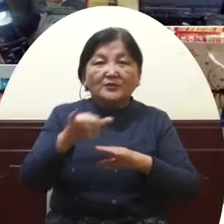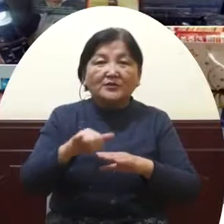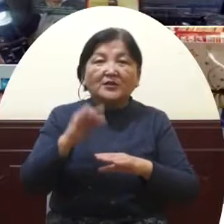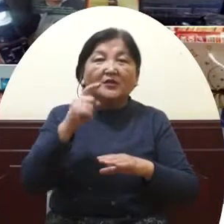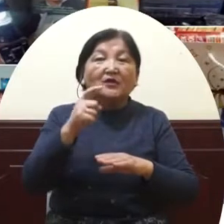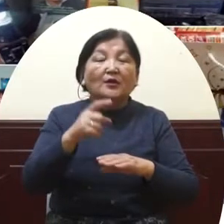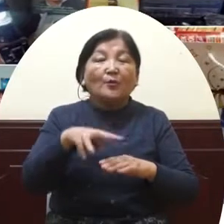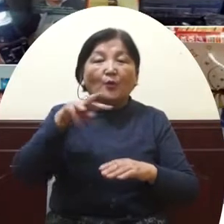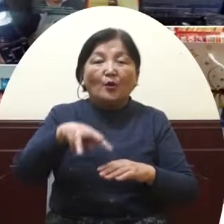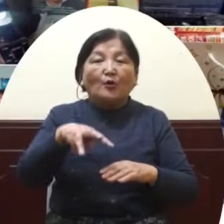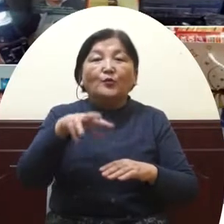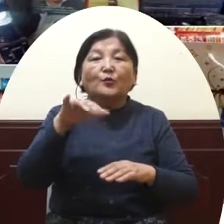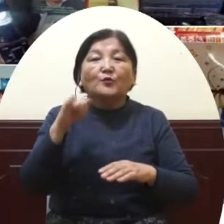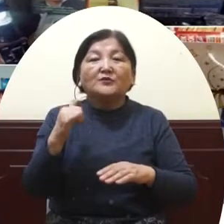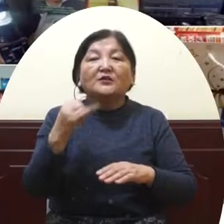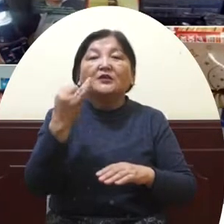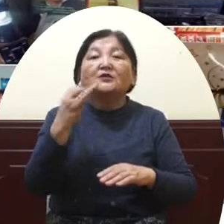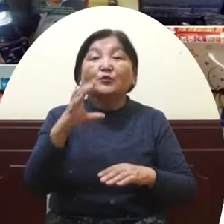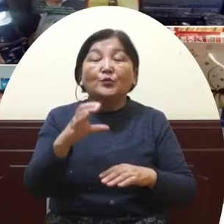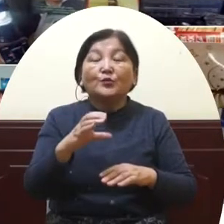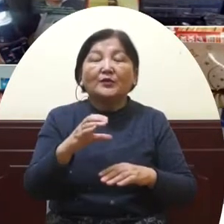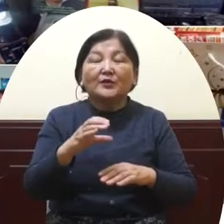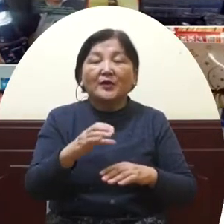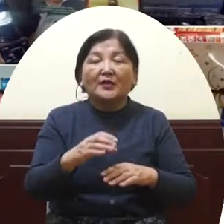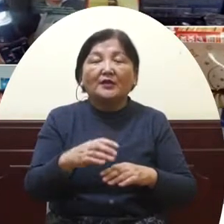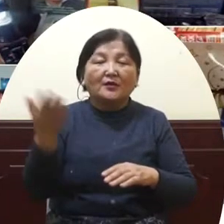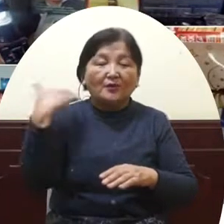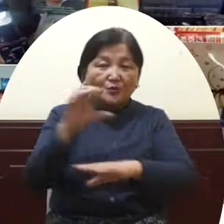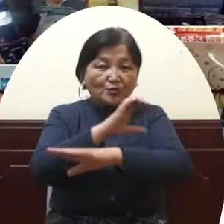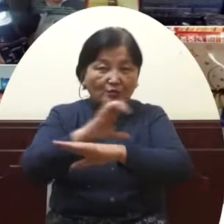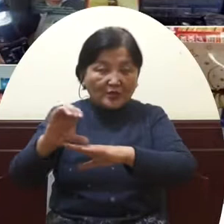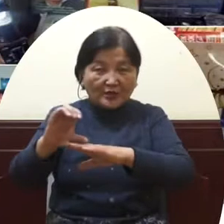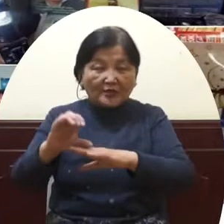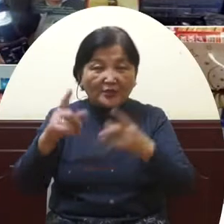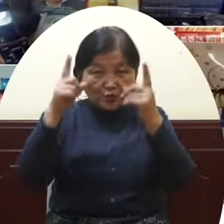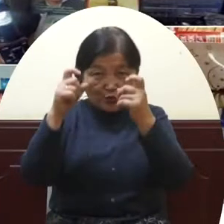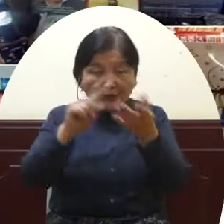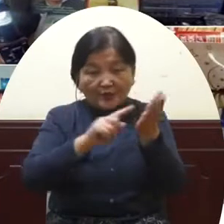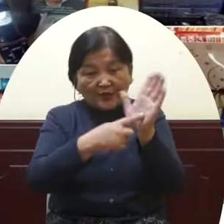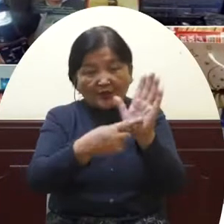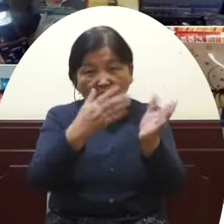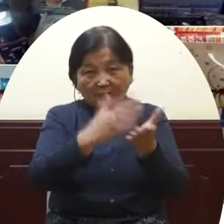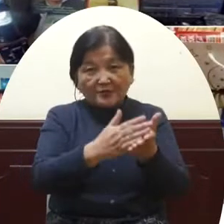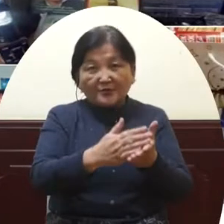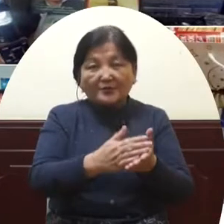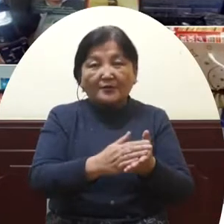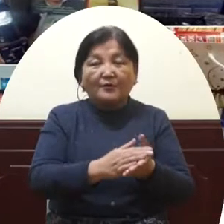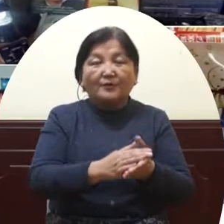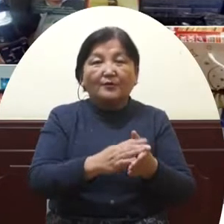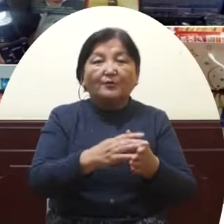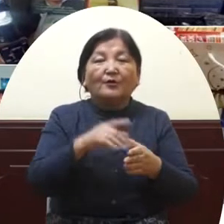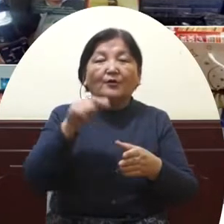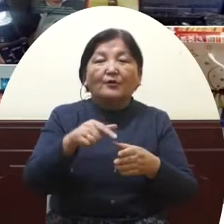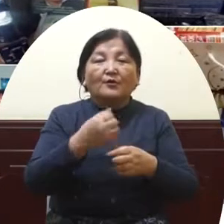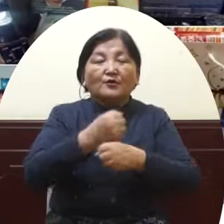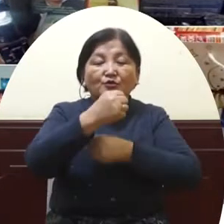гарсан. Тэрнтэй холбоотой тавигдсан зургуудыг би энд тавьж байна. За өчигдөр уржигдраас эхлээд бас ингээд онд усаас өмнө одоо